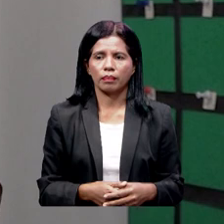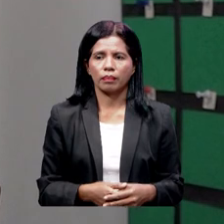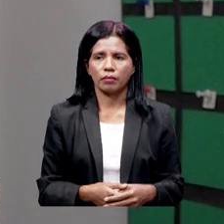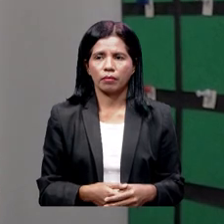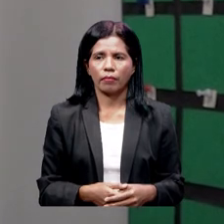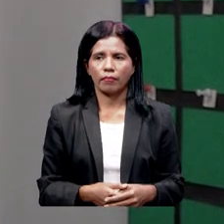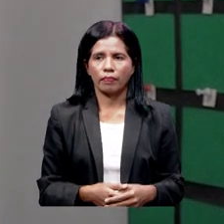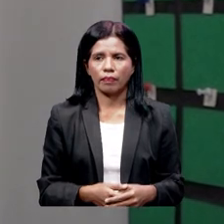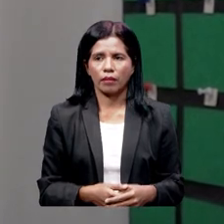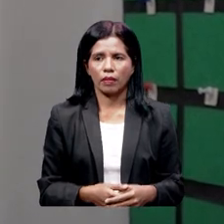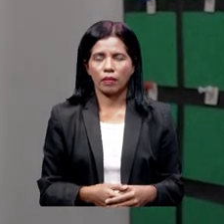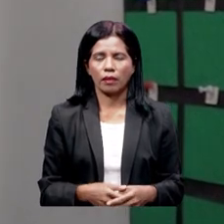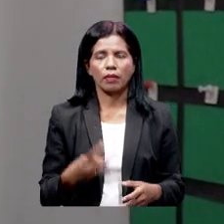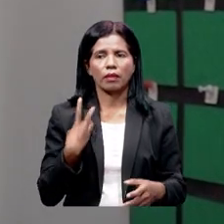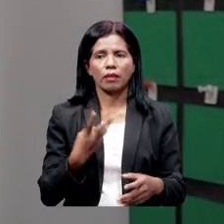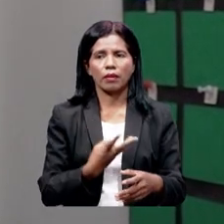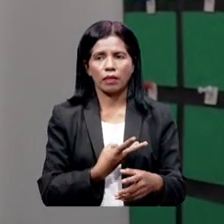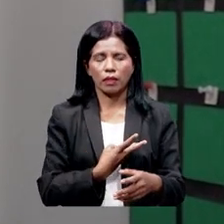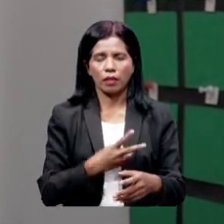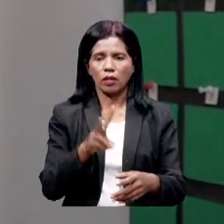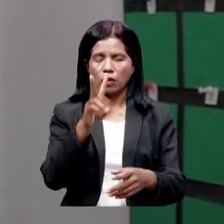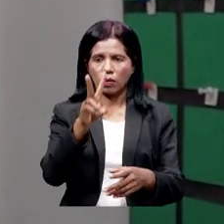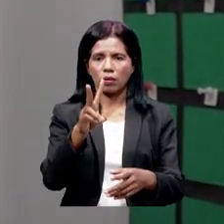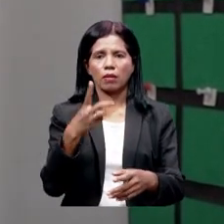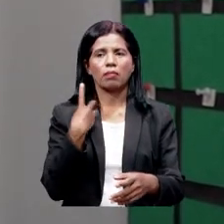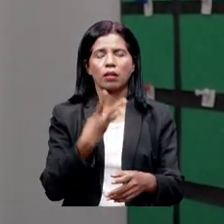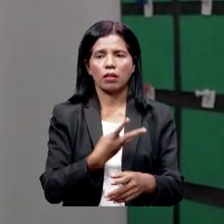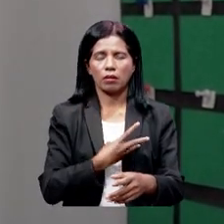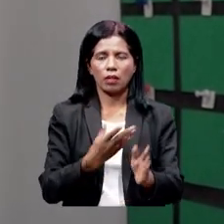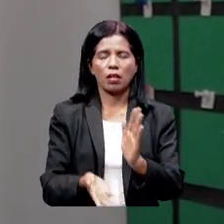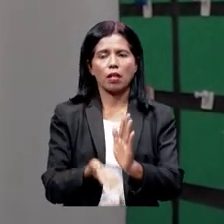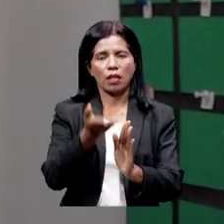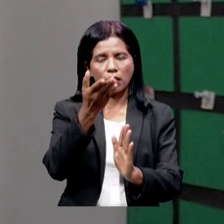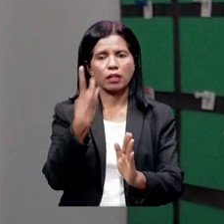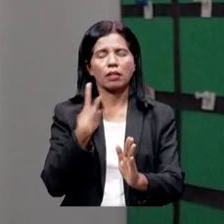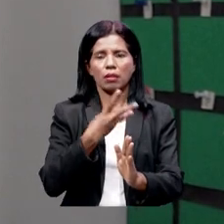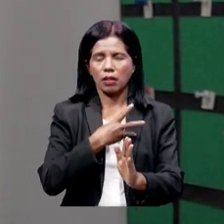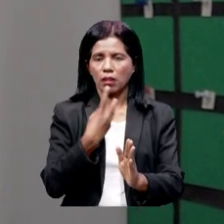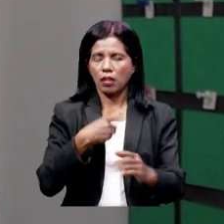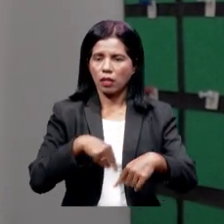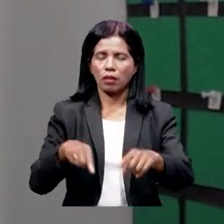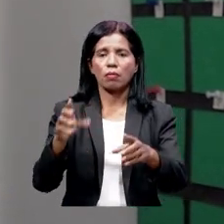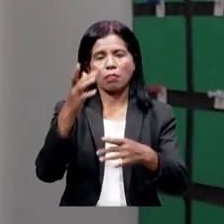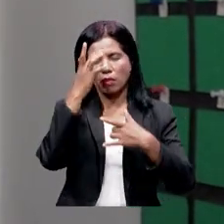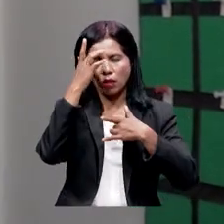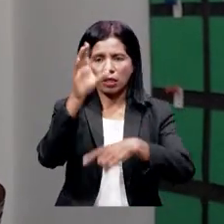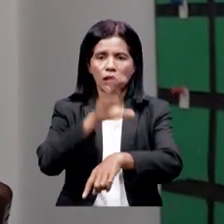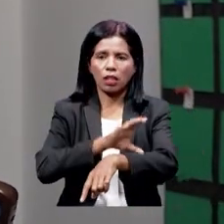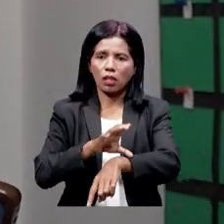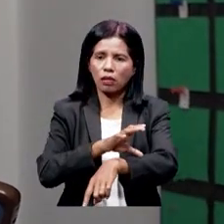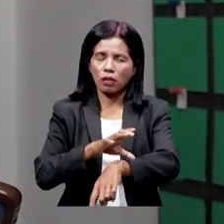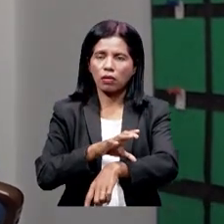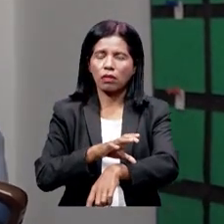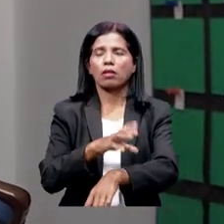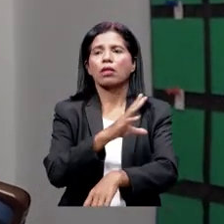top 2 ne ka. Rua ne be maka asli durante ni taroka. Kankru nomos